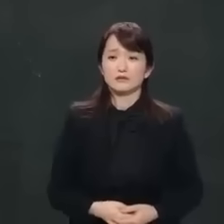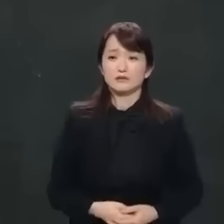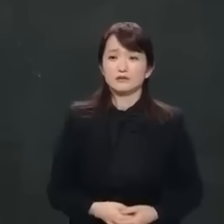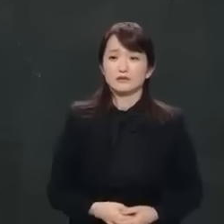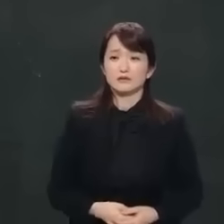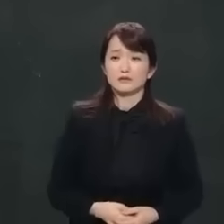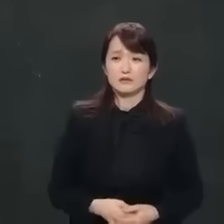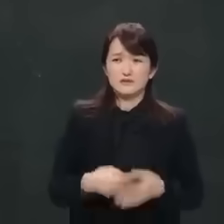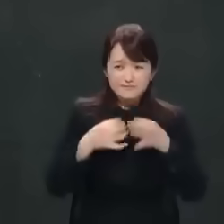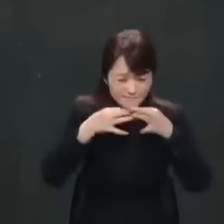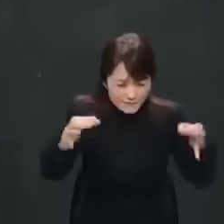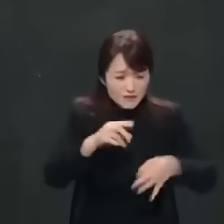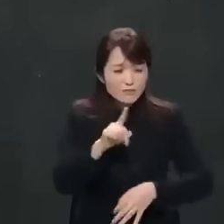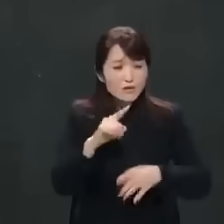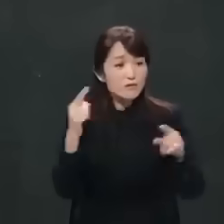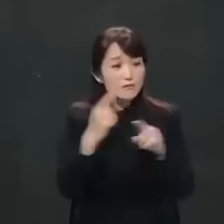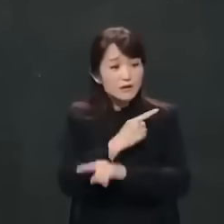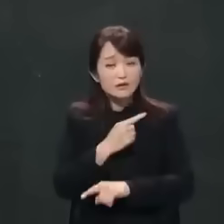아니